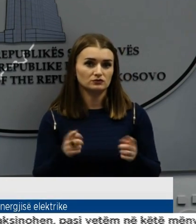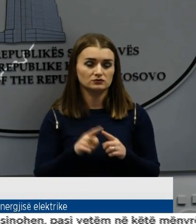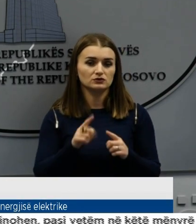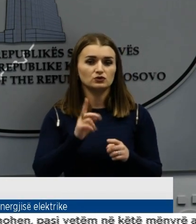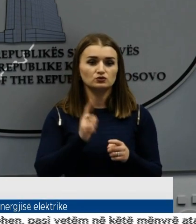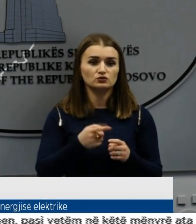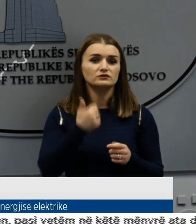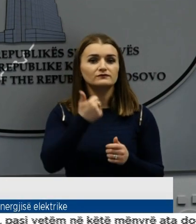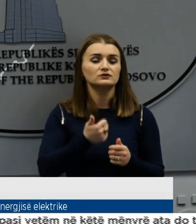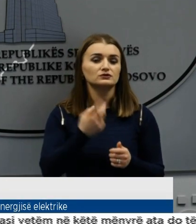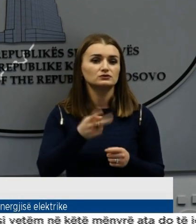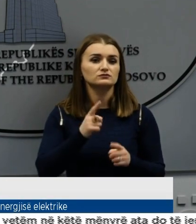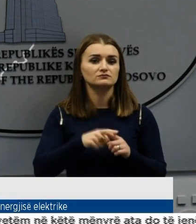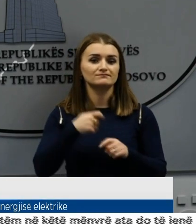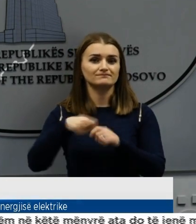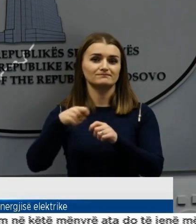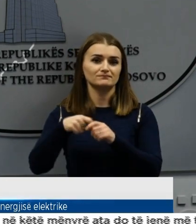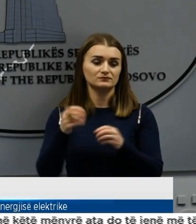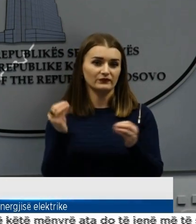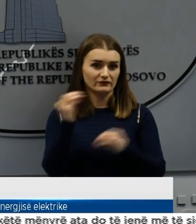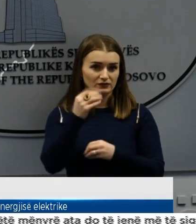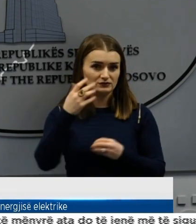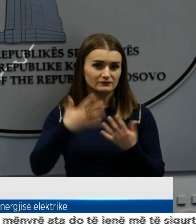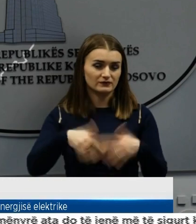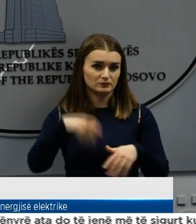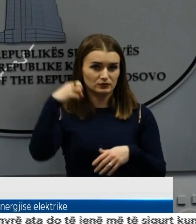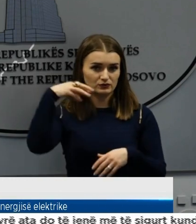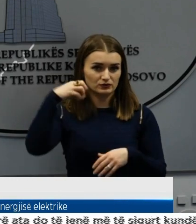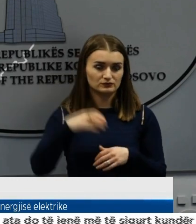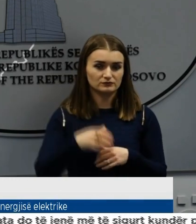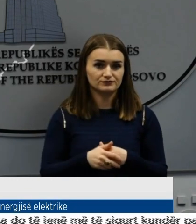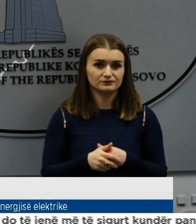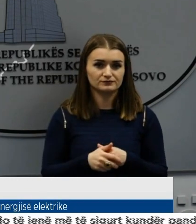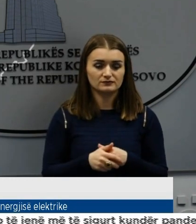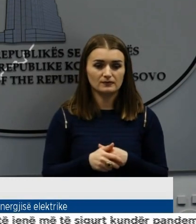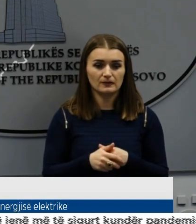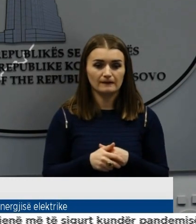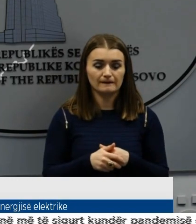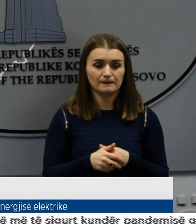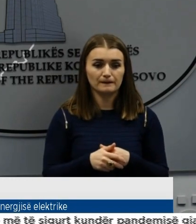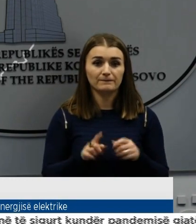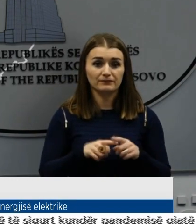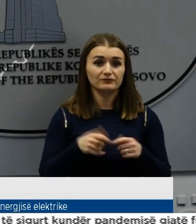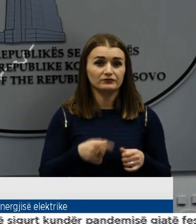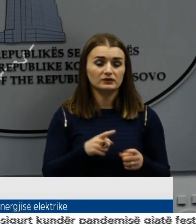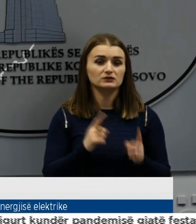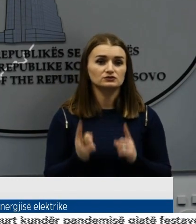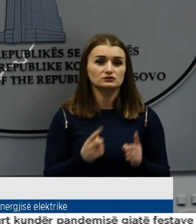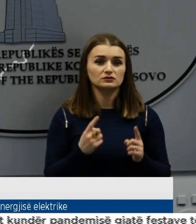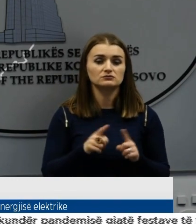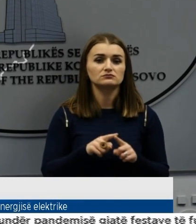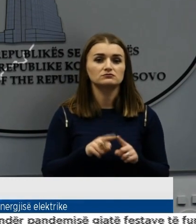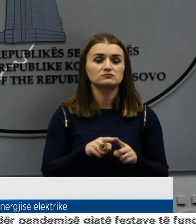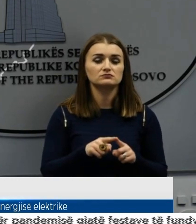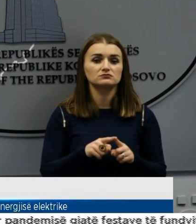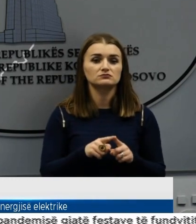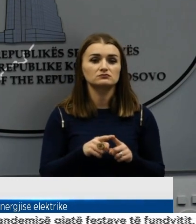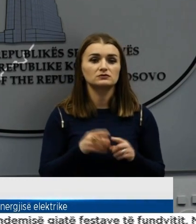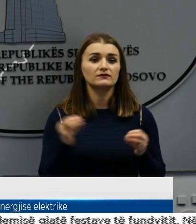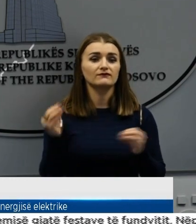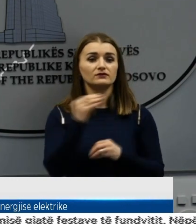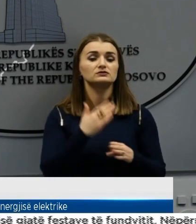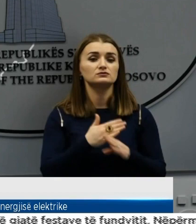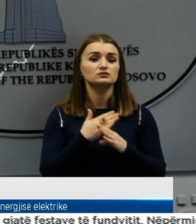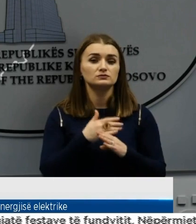reja. Në këso lloj situatash, ajo që ka do të kishtë ndihmuar më shumëti, është si kur ne